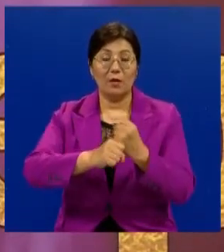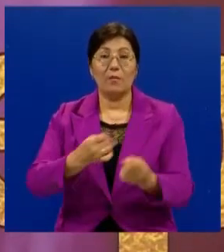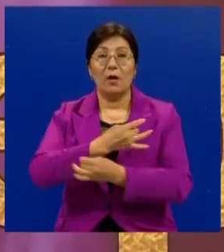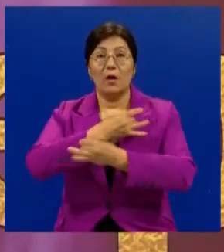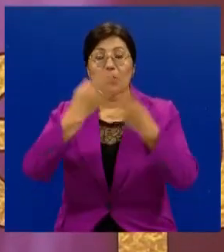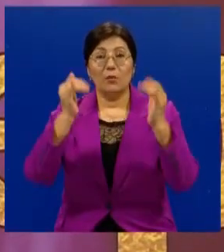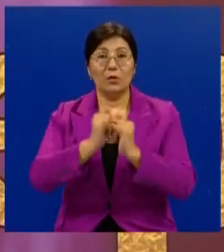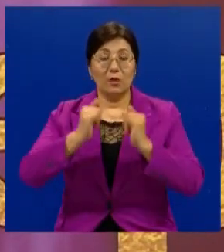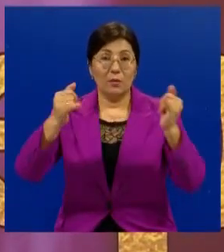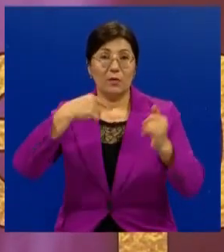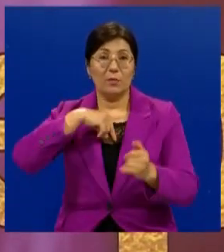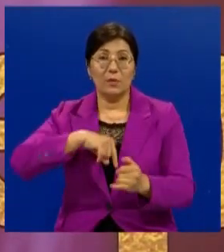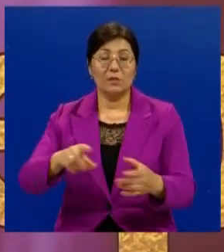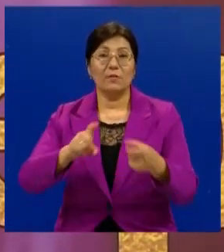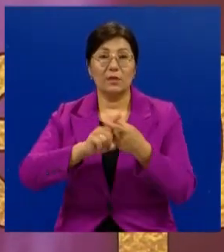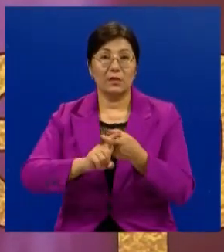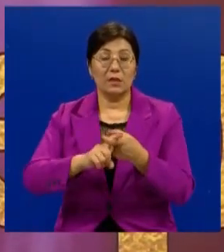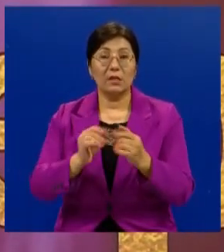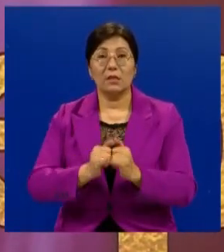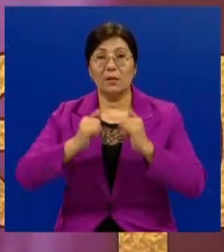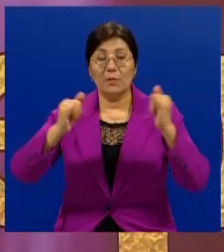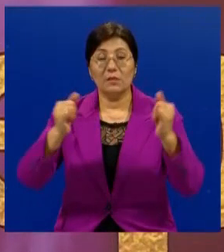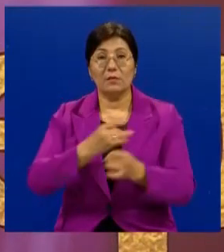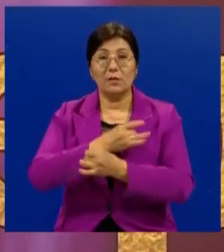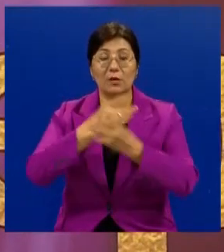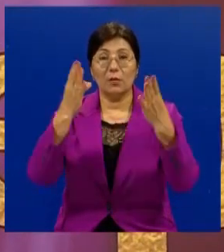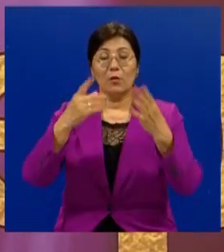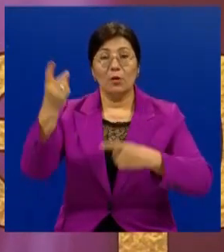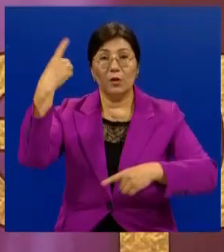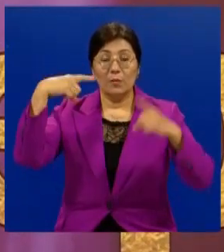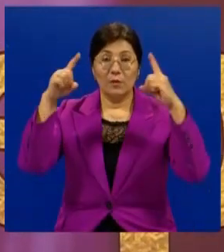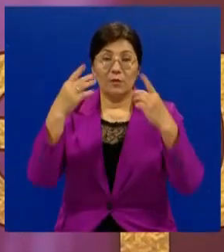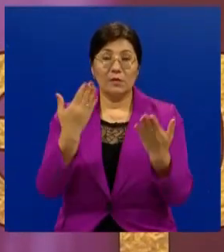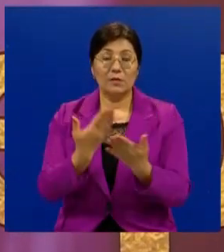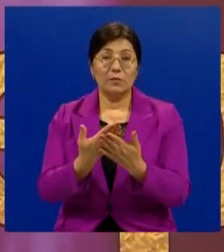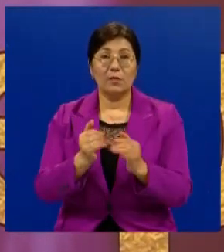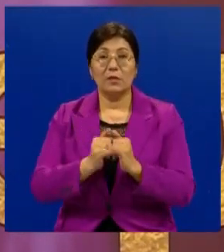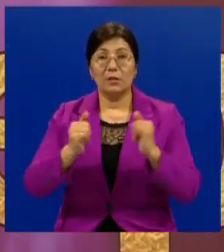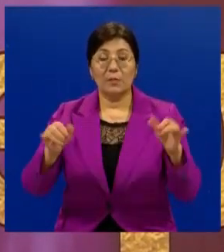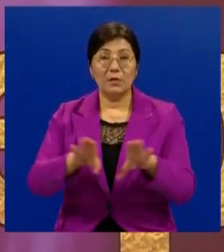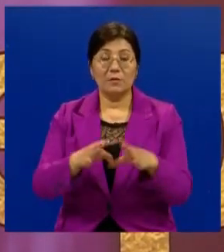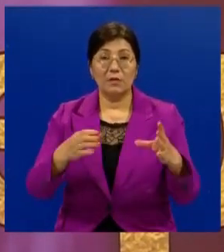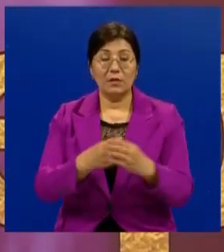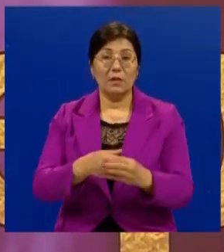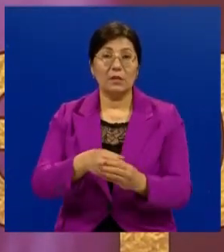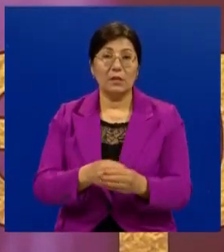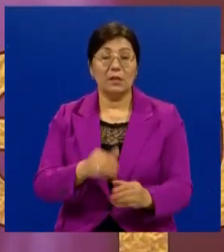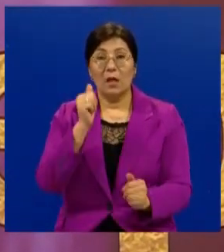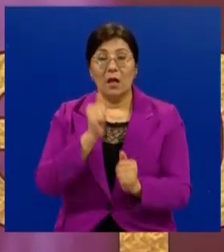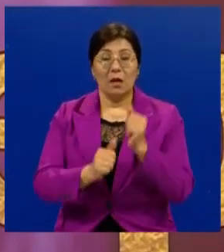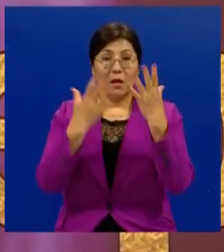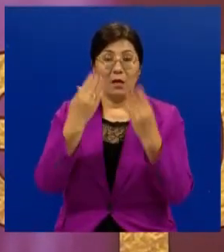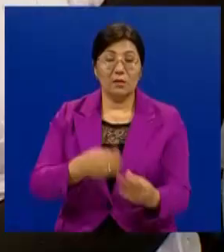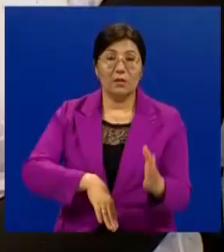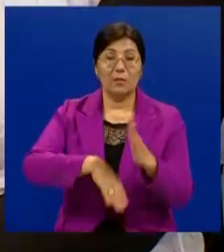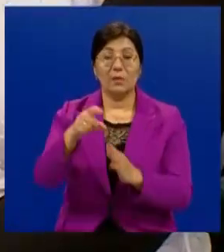Духовное развитие и зрелость страны сопряжены с бурным развитием культуры и искусства. В нашем регионе развитие данной сферы ускоряется с каждым днем. Одним из